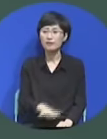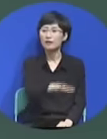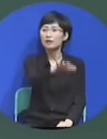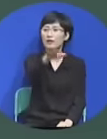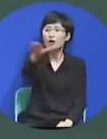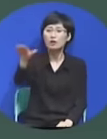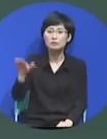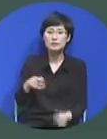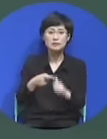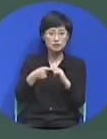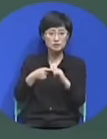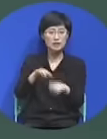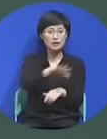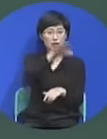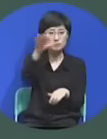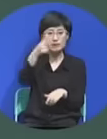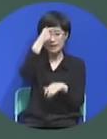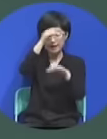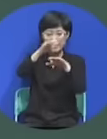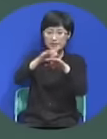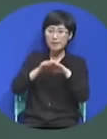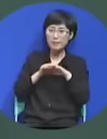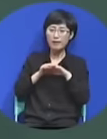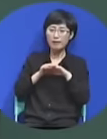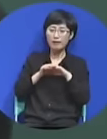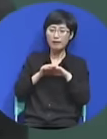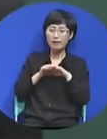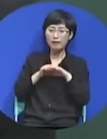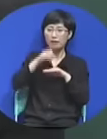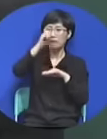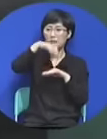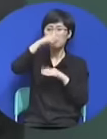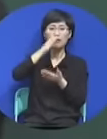여러분들이 예배 성공을 해야 되는 거죠. 你们要礼拜成功.